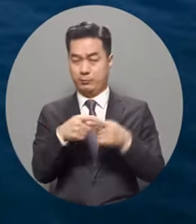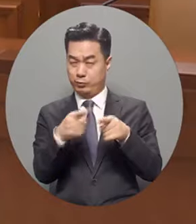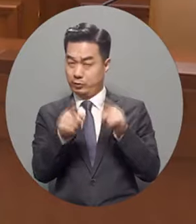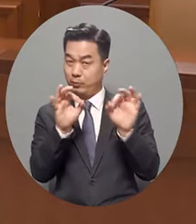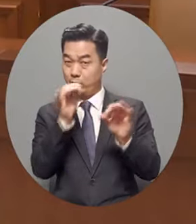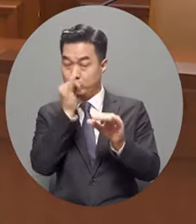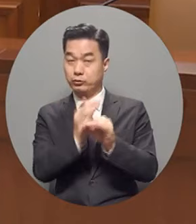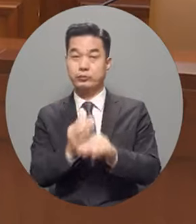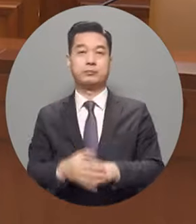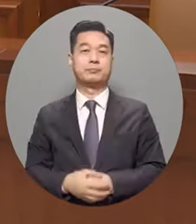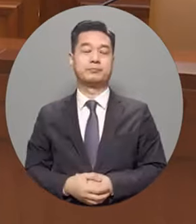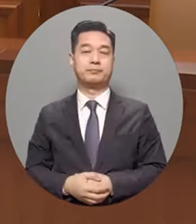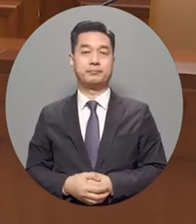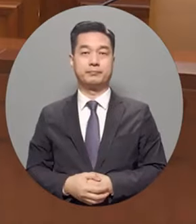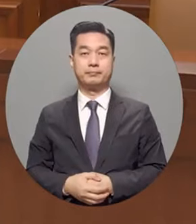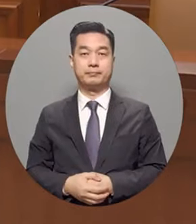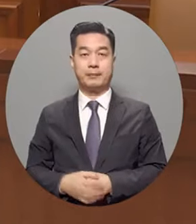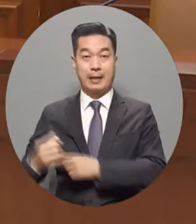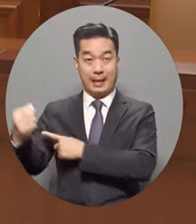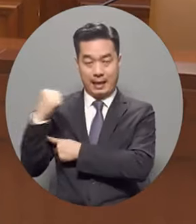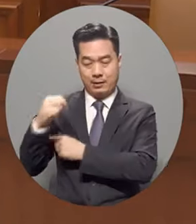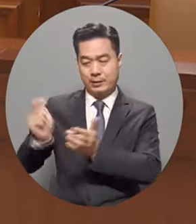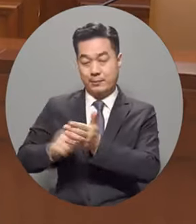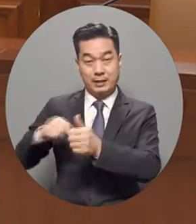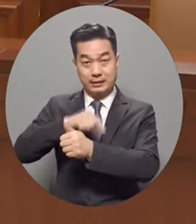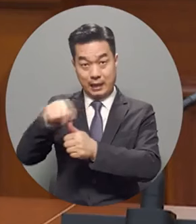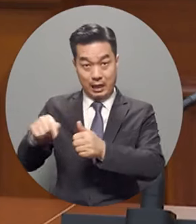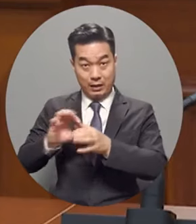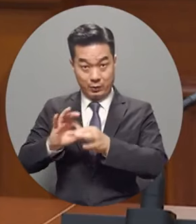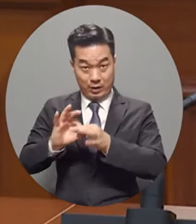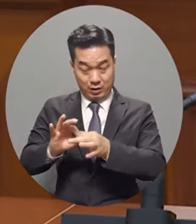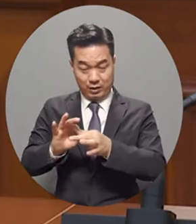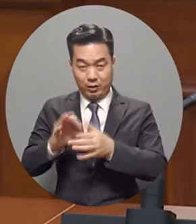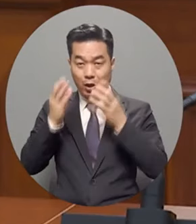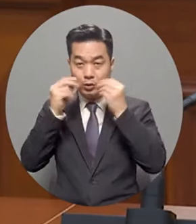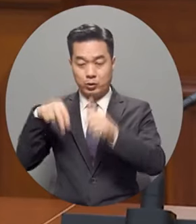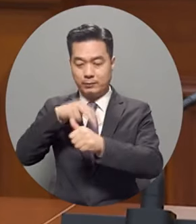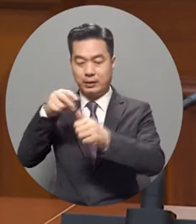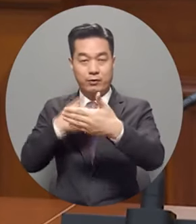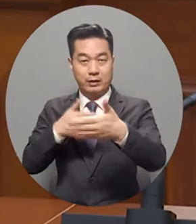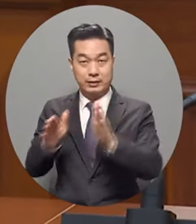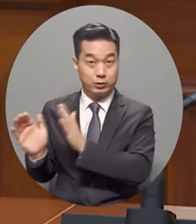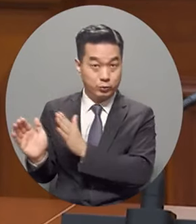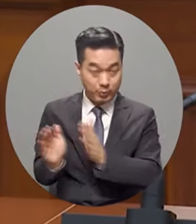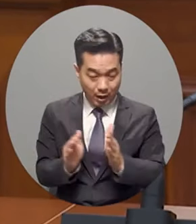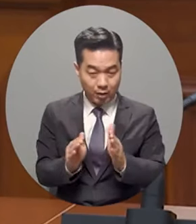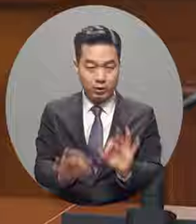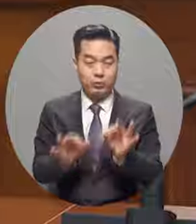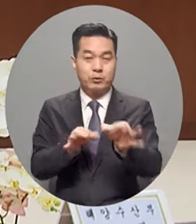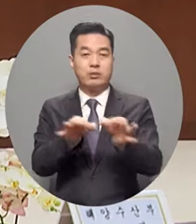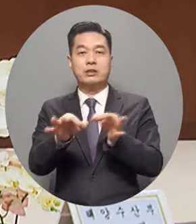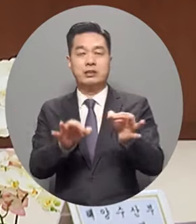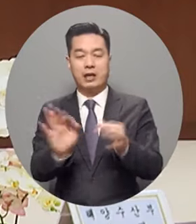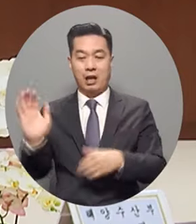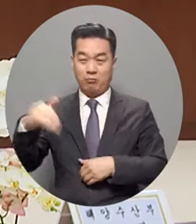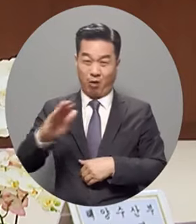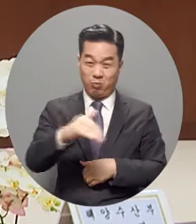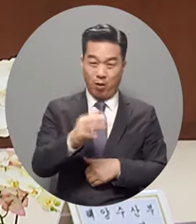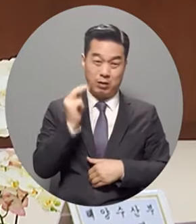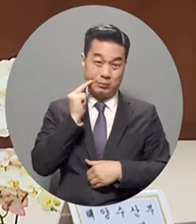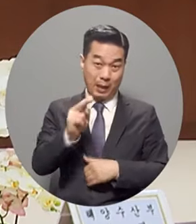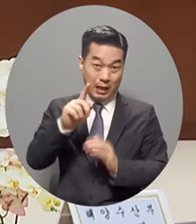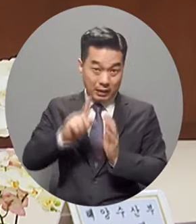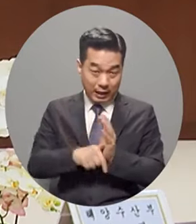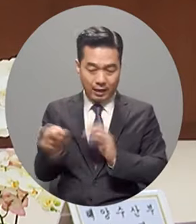있습니다 정부는 에너지 비상사태에 대비해 상황실을 가동하고 금융시장의 변동성이 커질 경우